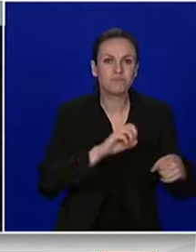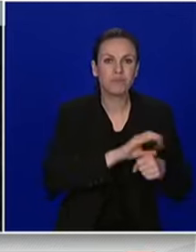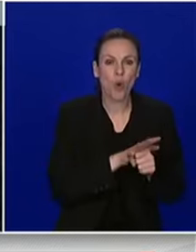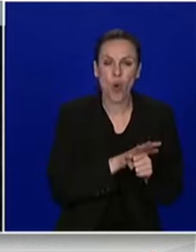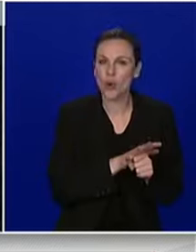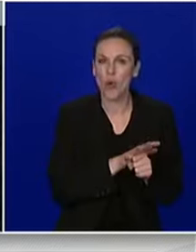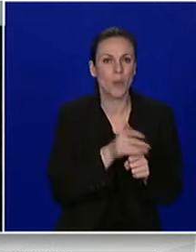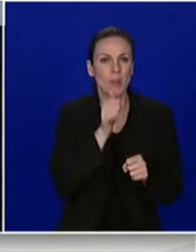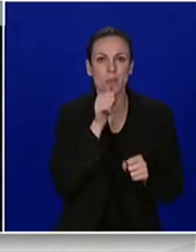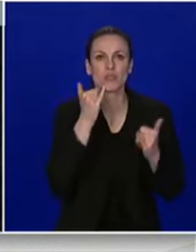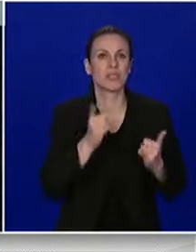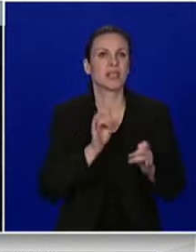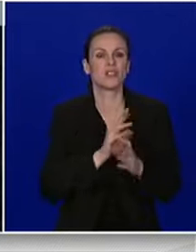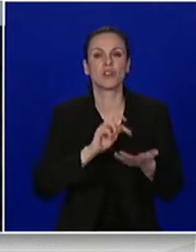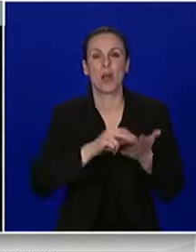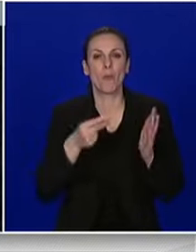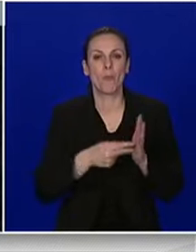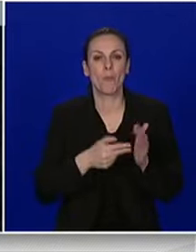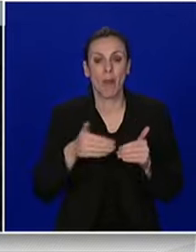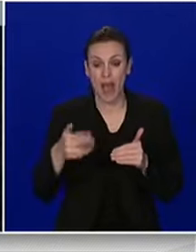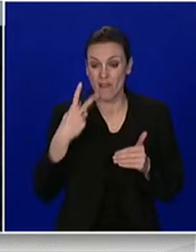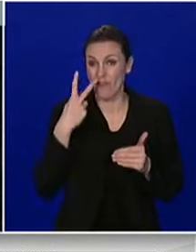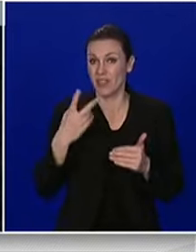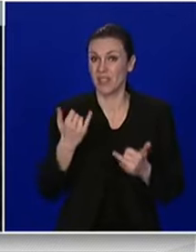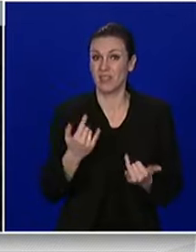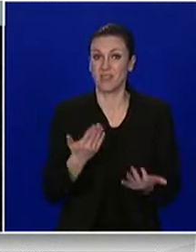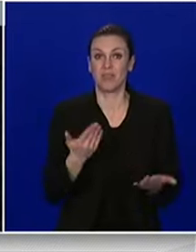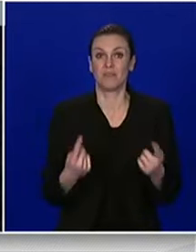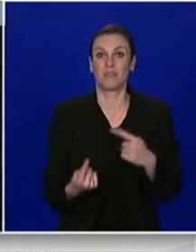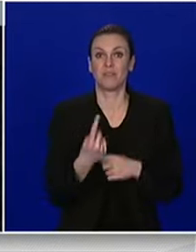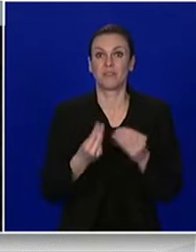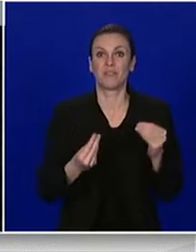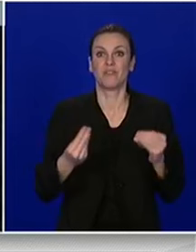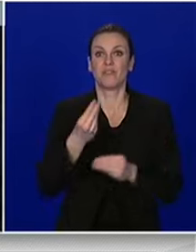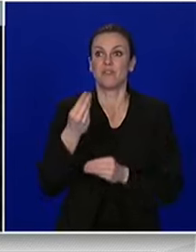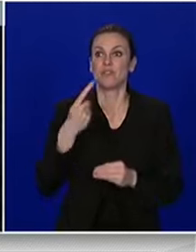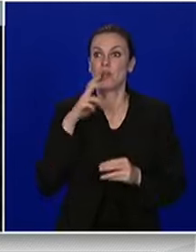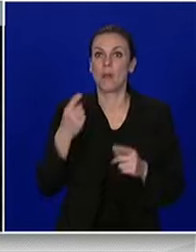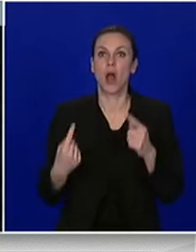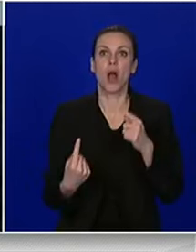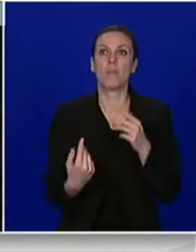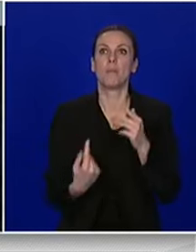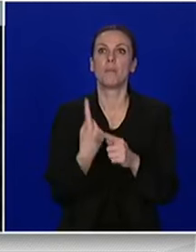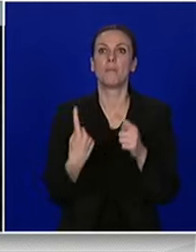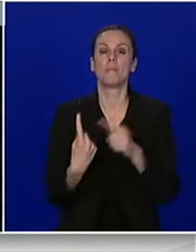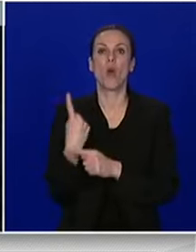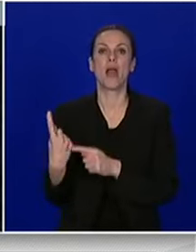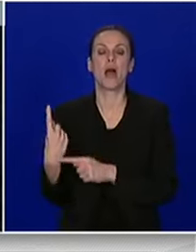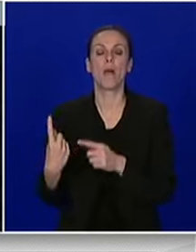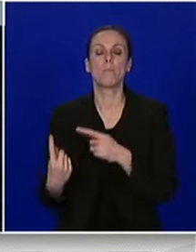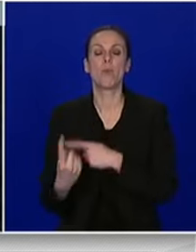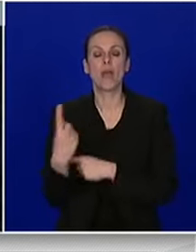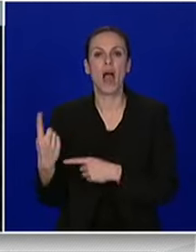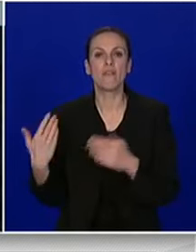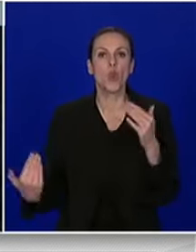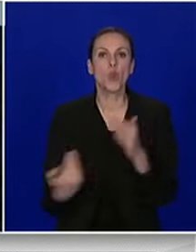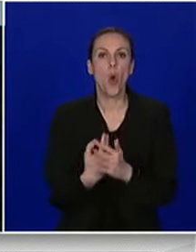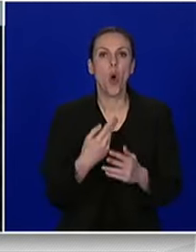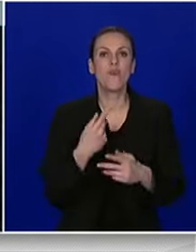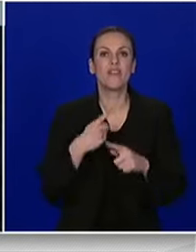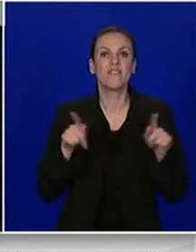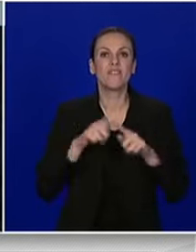nije moguće, jer ovisimo, evo sad vidite, sve više pričamo o nekim novim varijantama virusa koji se brže